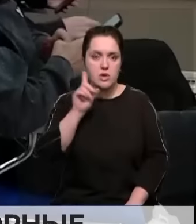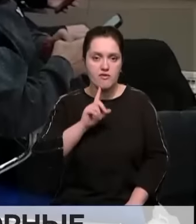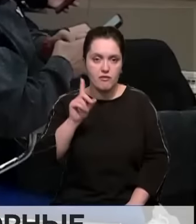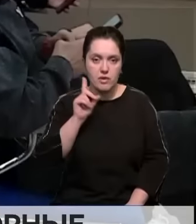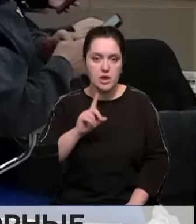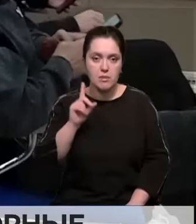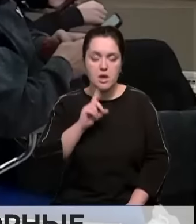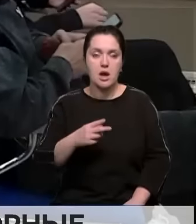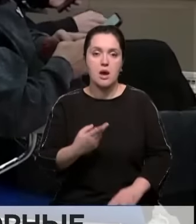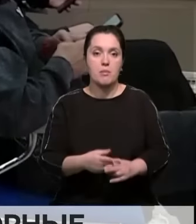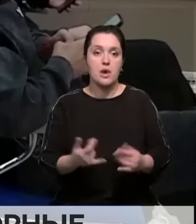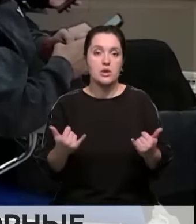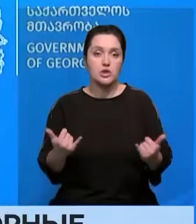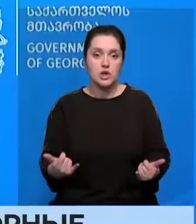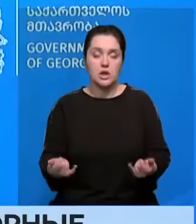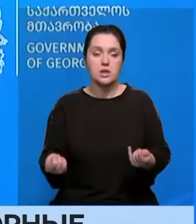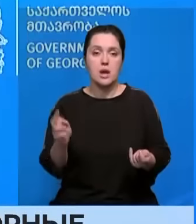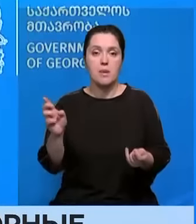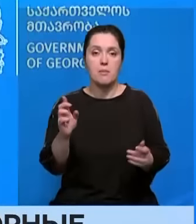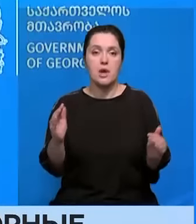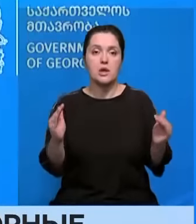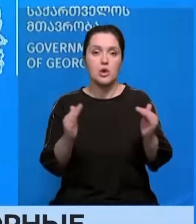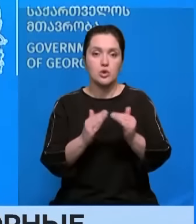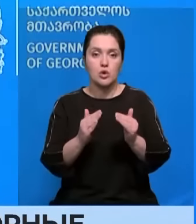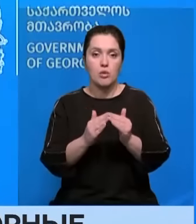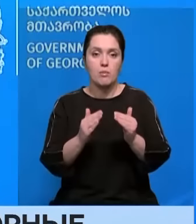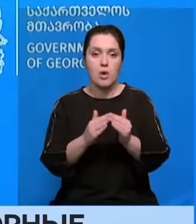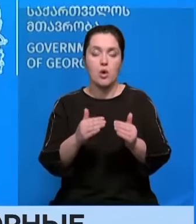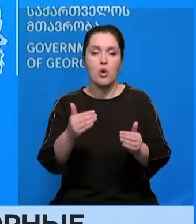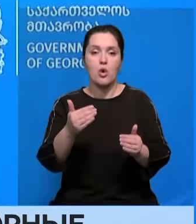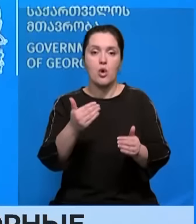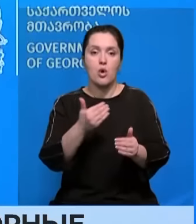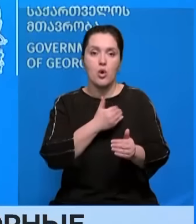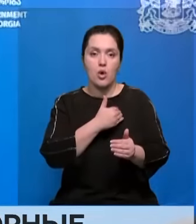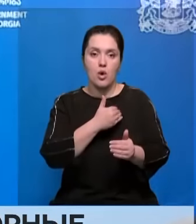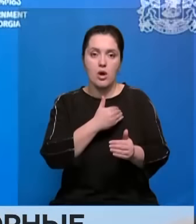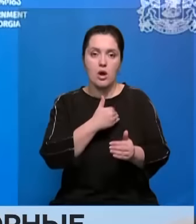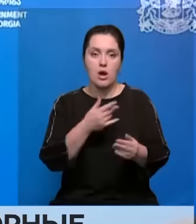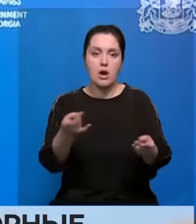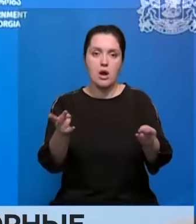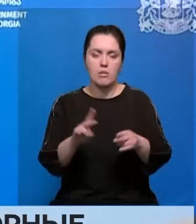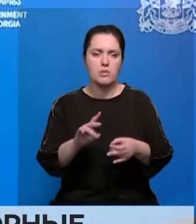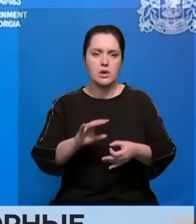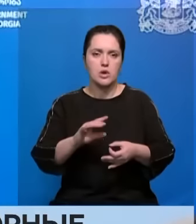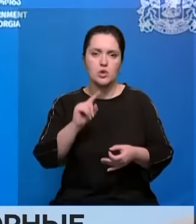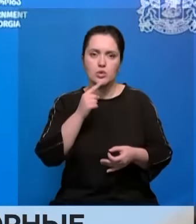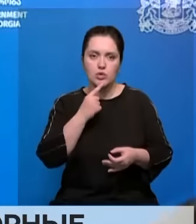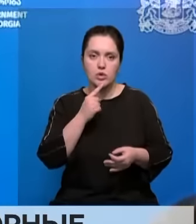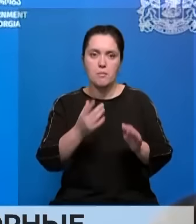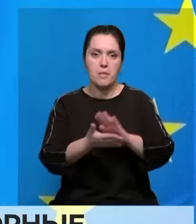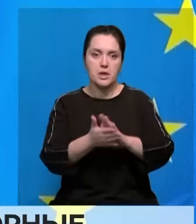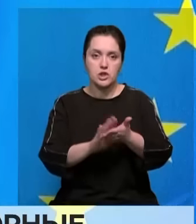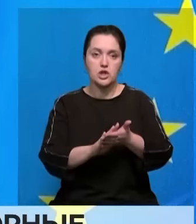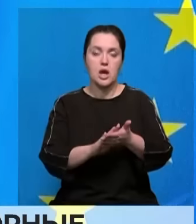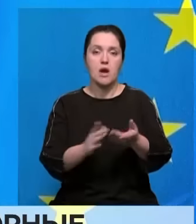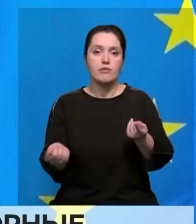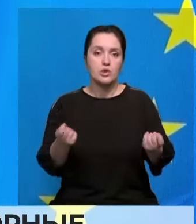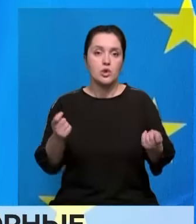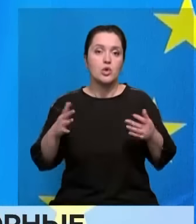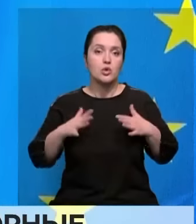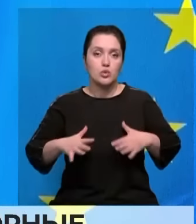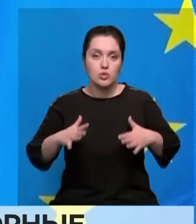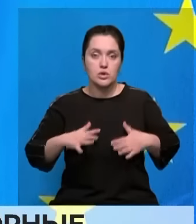решение носит временный характер, поскольку нынешняя администрация Белого дома старается оставить новому составу как можно сложное положение.